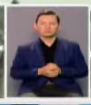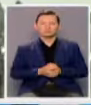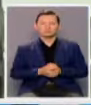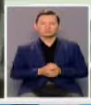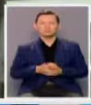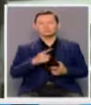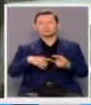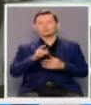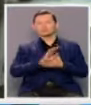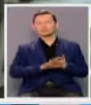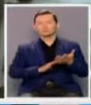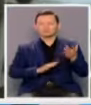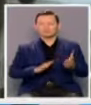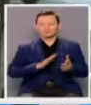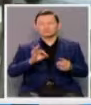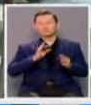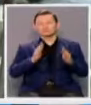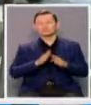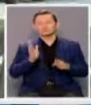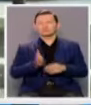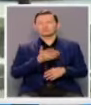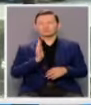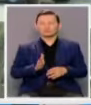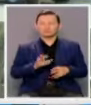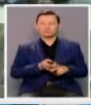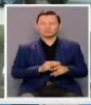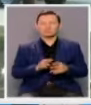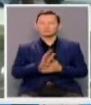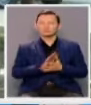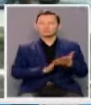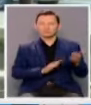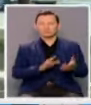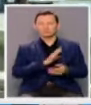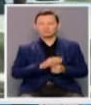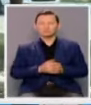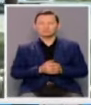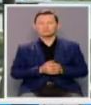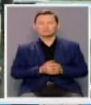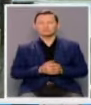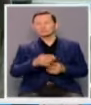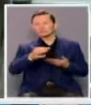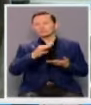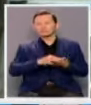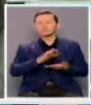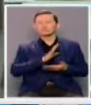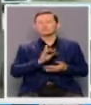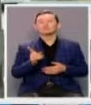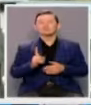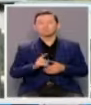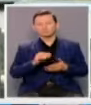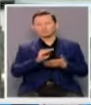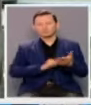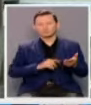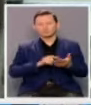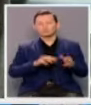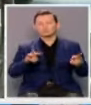написали заявление по поводу сноса, что дом уже пора давно сносить. Ответ, значит, в ответ нам пишут